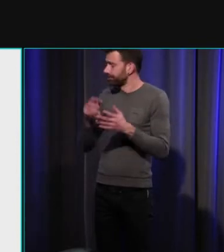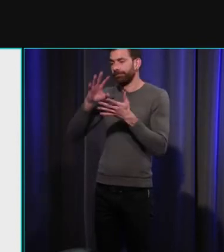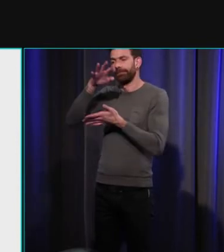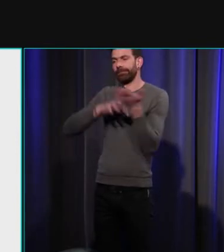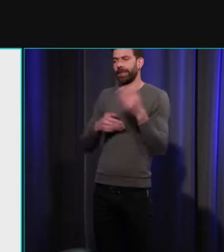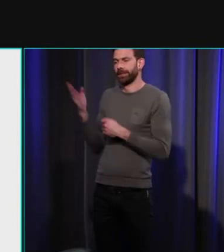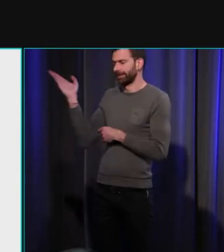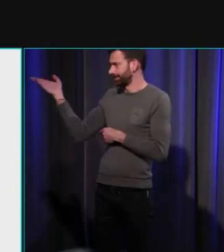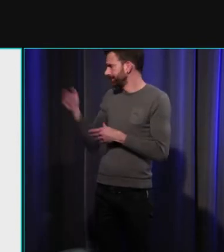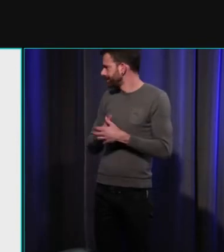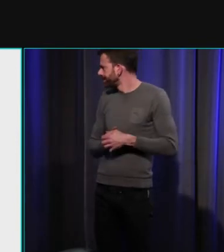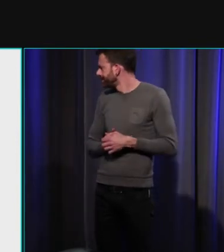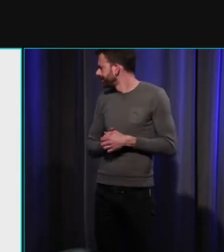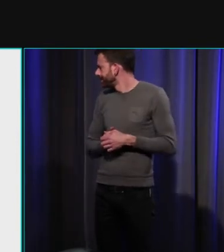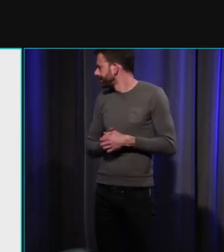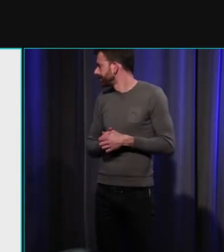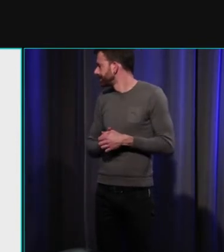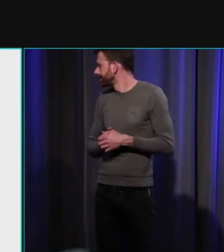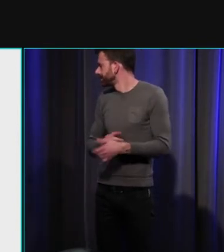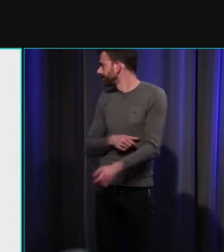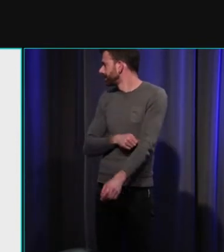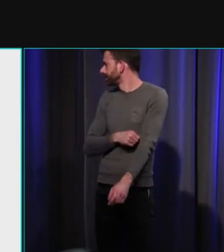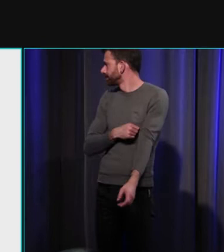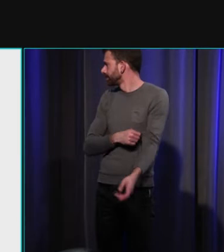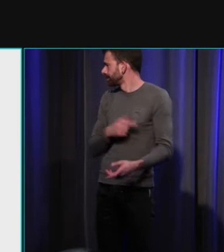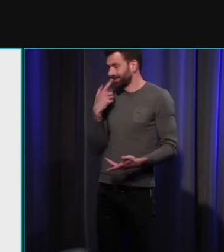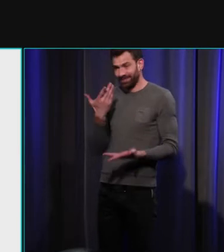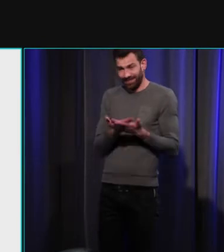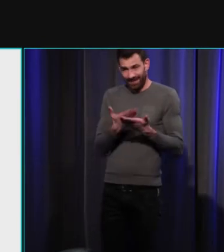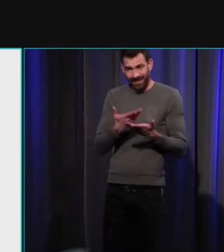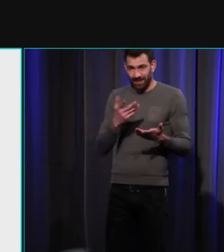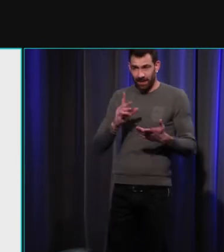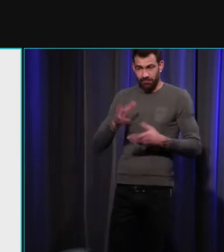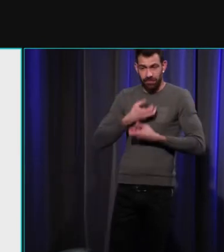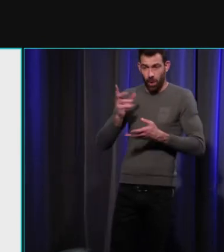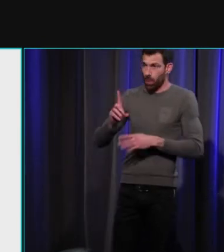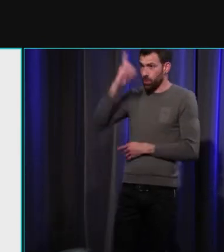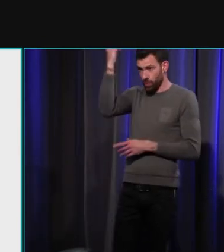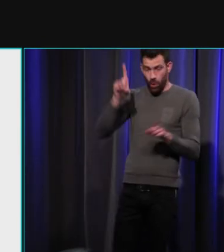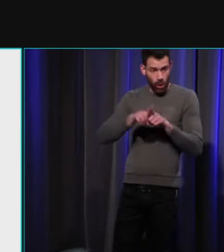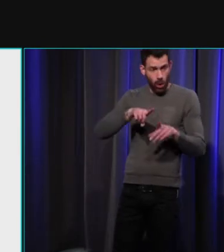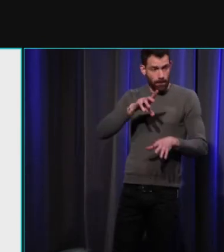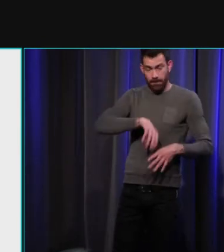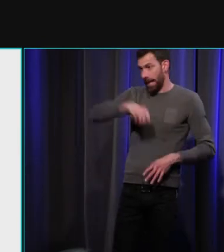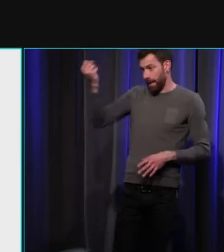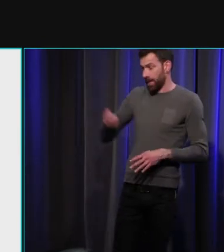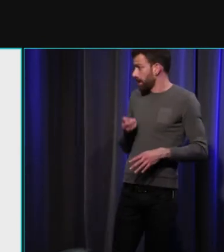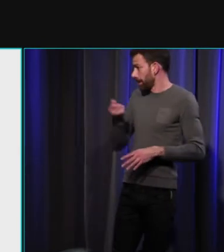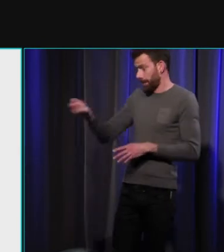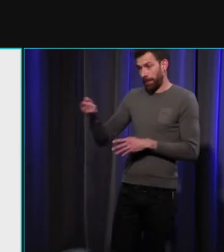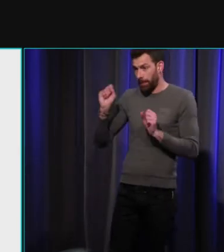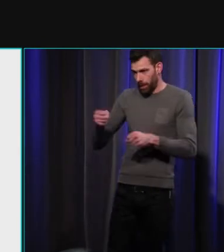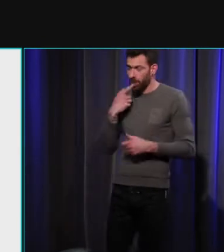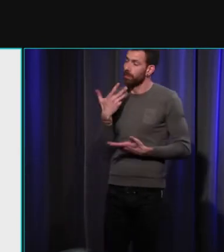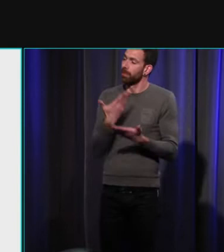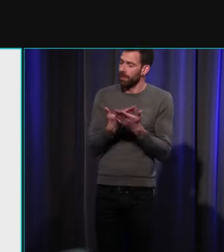tranchants voyez donc elle pénètre par tous et c'est ça la parole de dieu que l'on empêche d'écouté dont la tuerie de deux lèvres